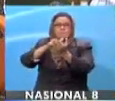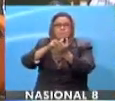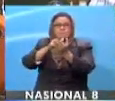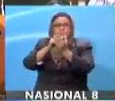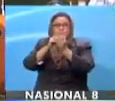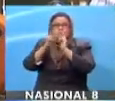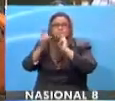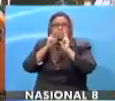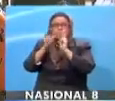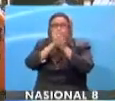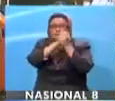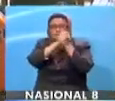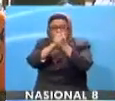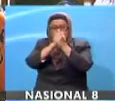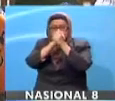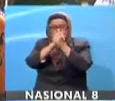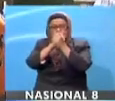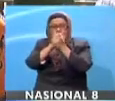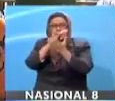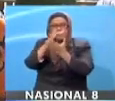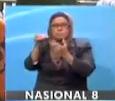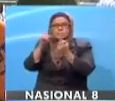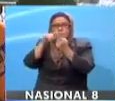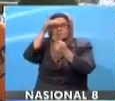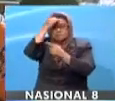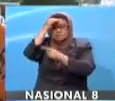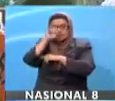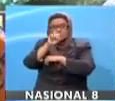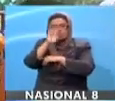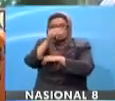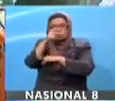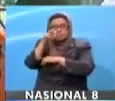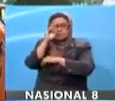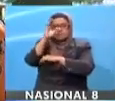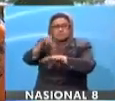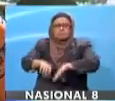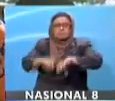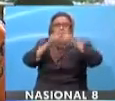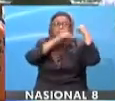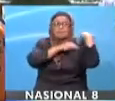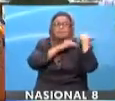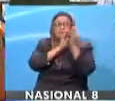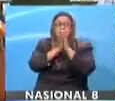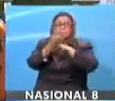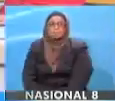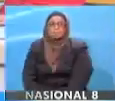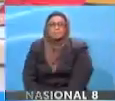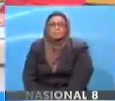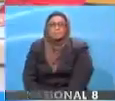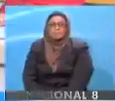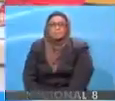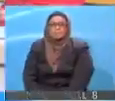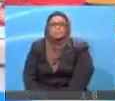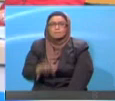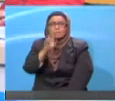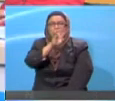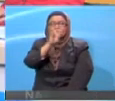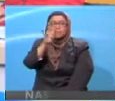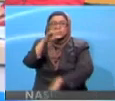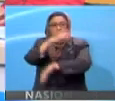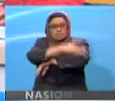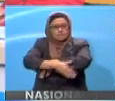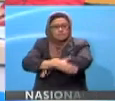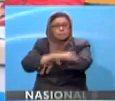baru dan Datuk Seri Subhan supaya dapat melaksanakan tugas beliau sebagai Presiden baru MSC. 27 buah